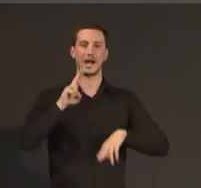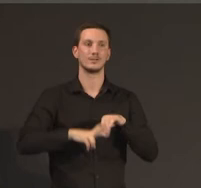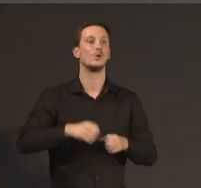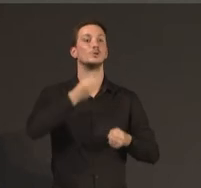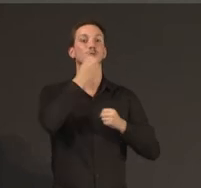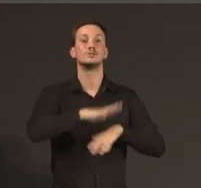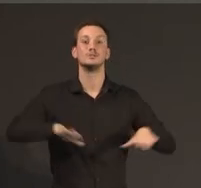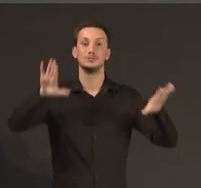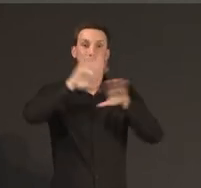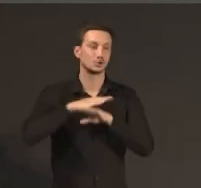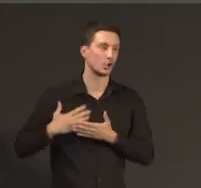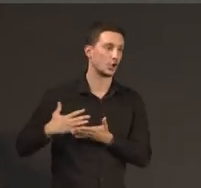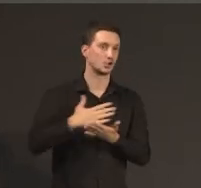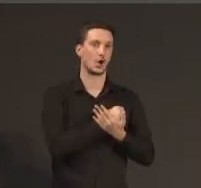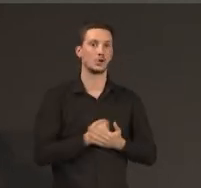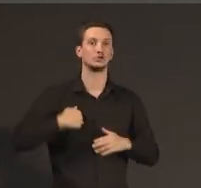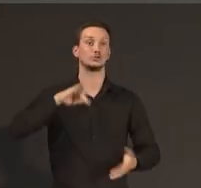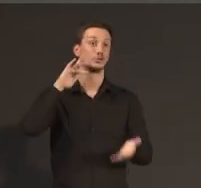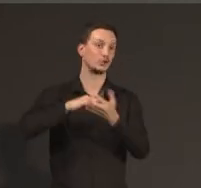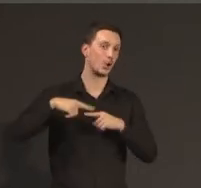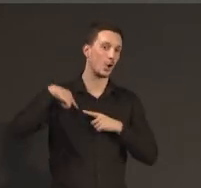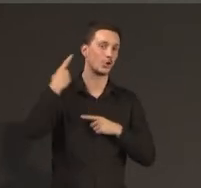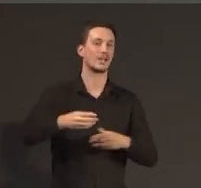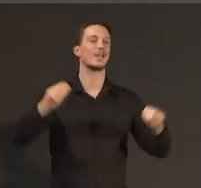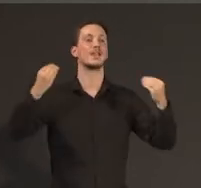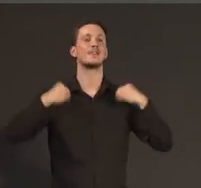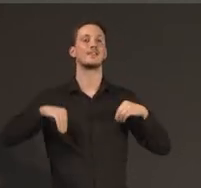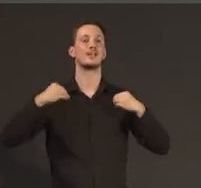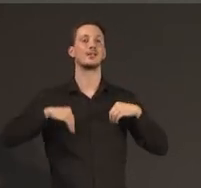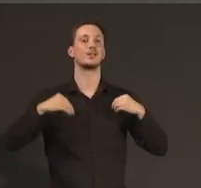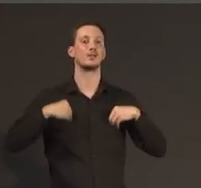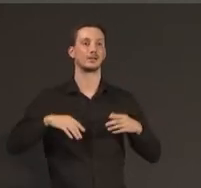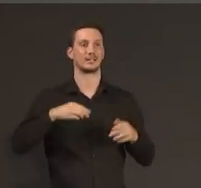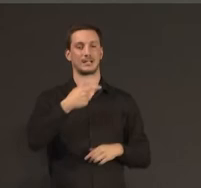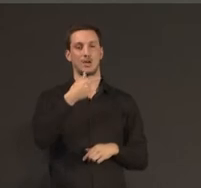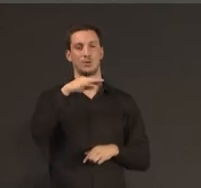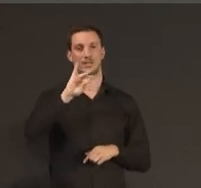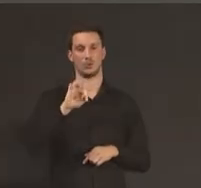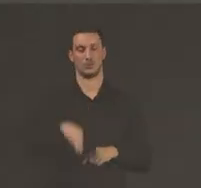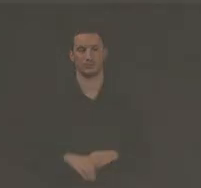vespre a tothom. Fins una altra ocasió i gaudeamos igitur.